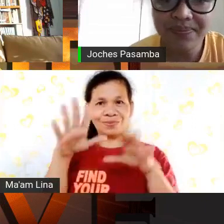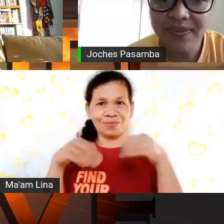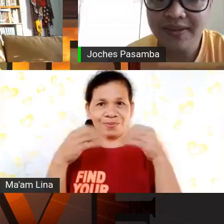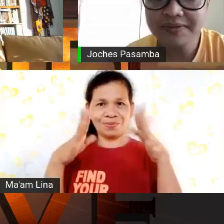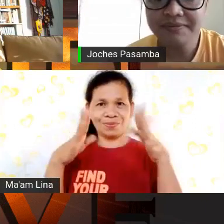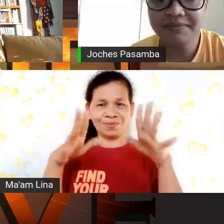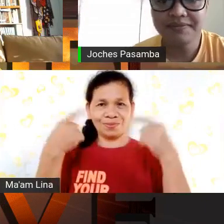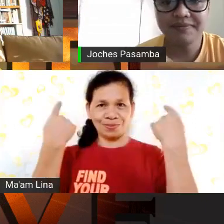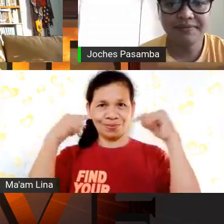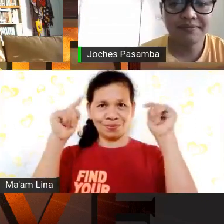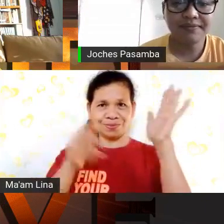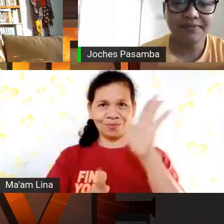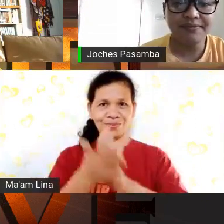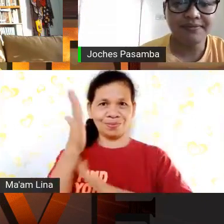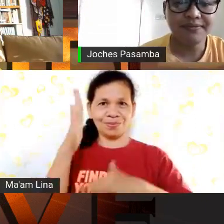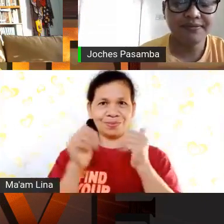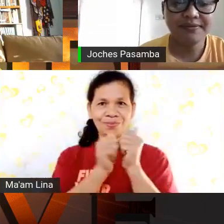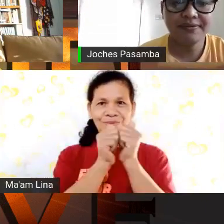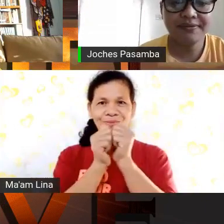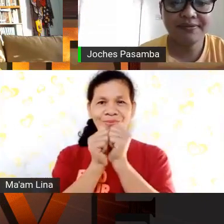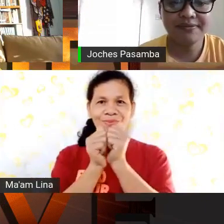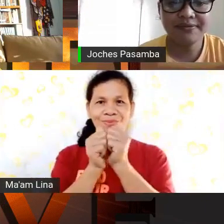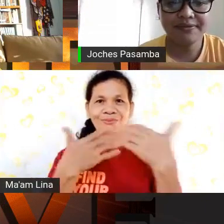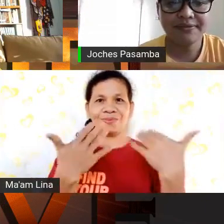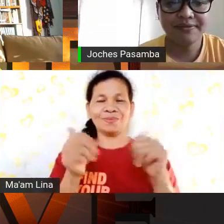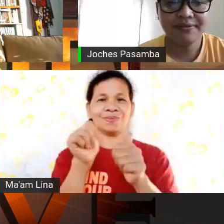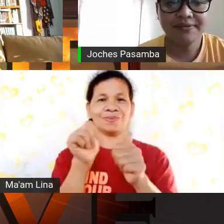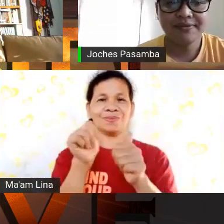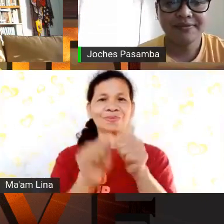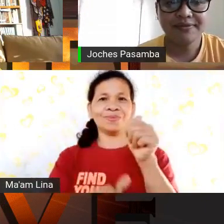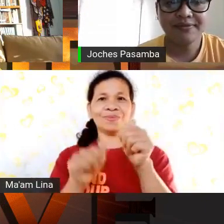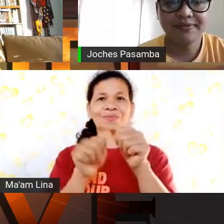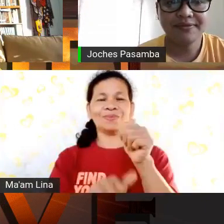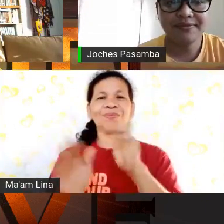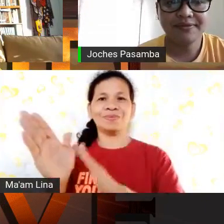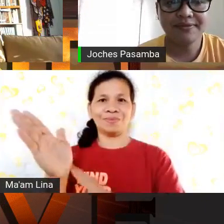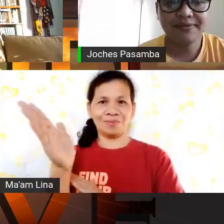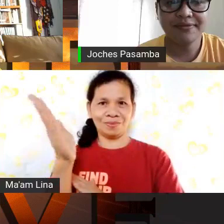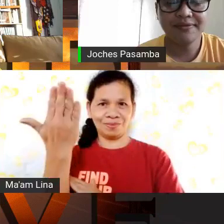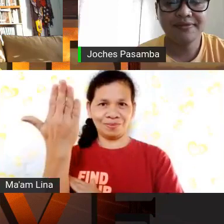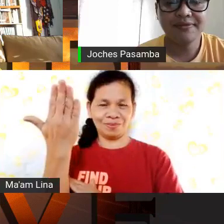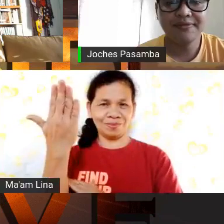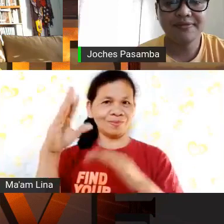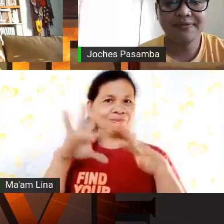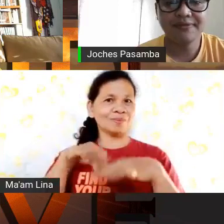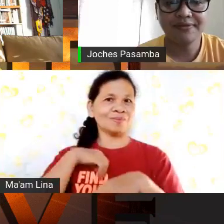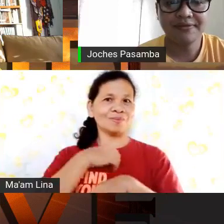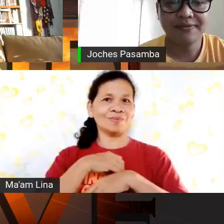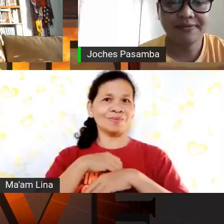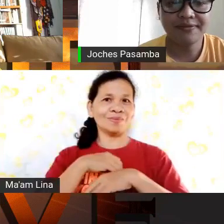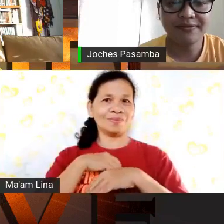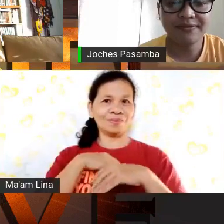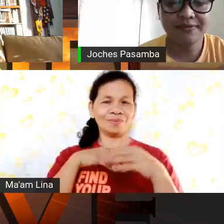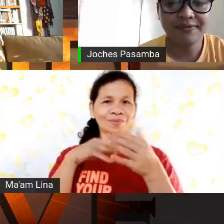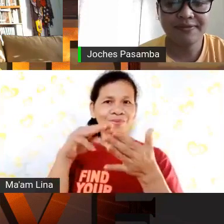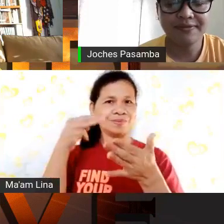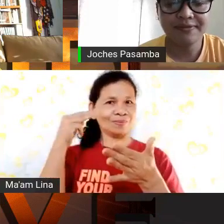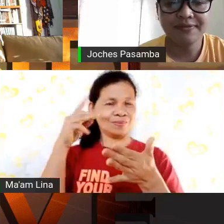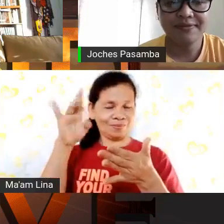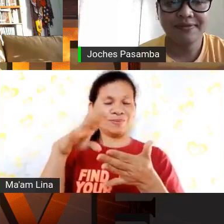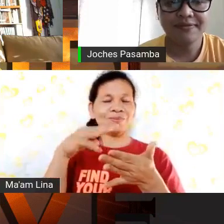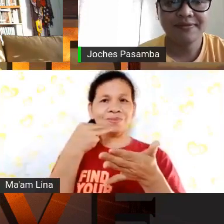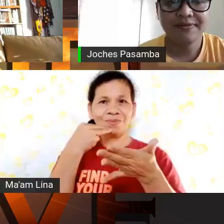ating pagsama-sama sa tuwing dumarating ang umaga ng ating pagsasalo sa morning